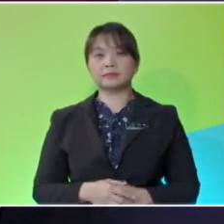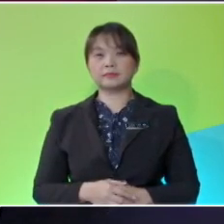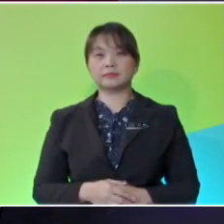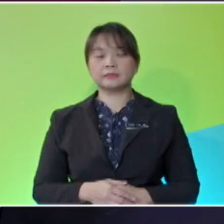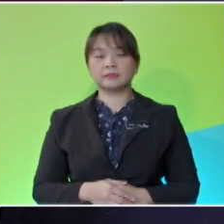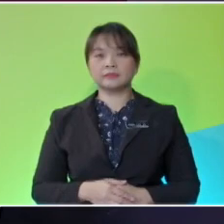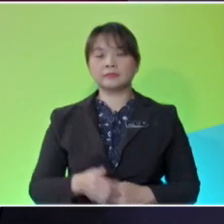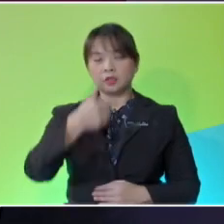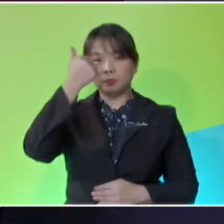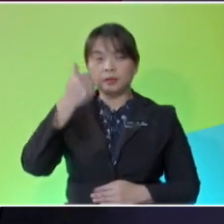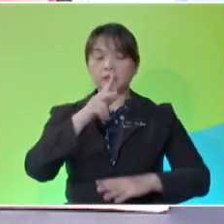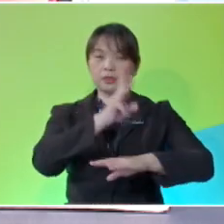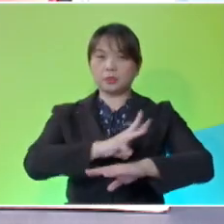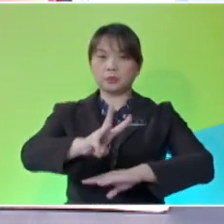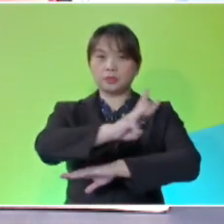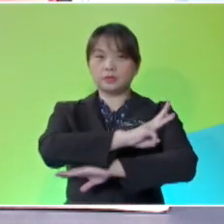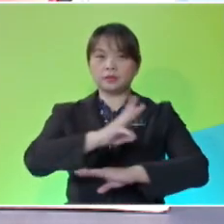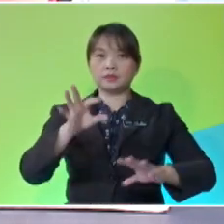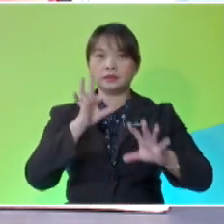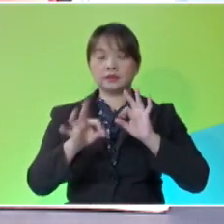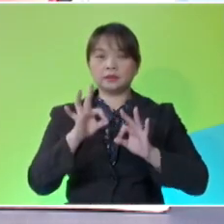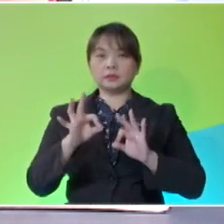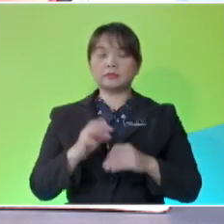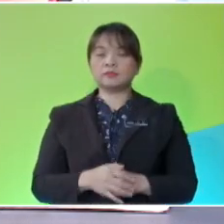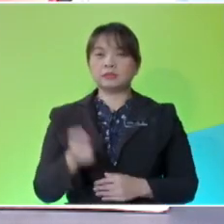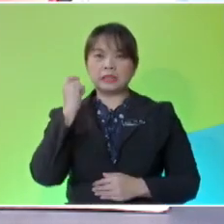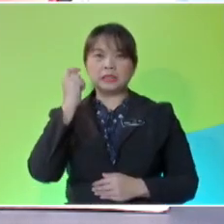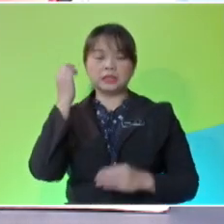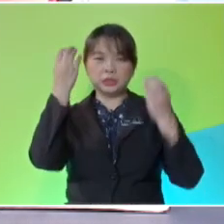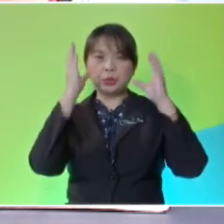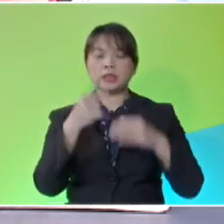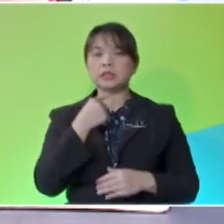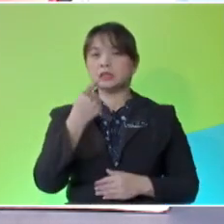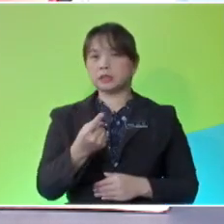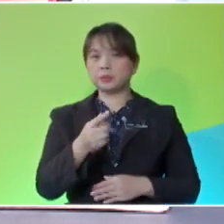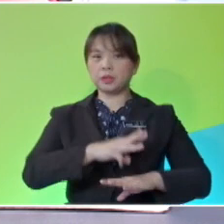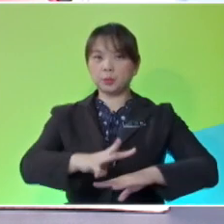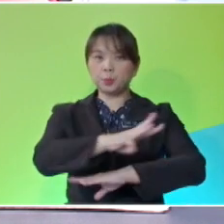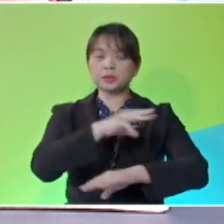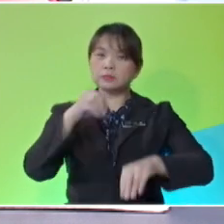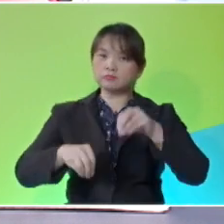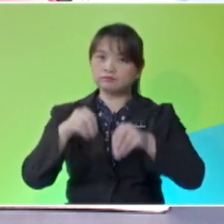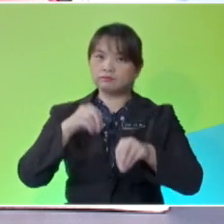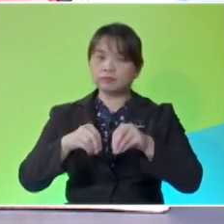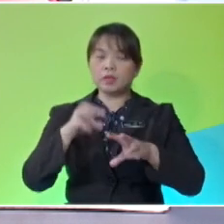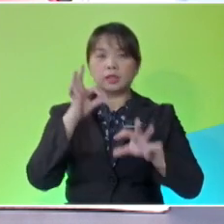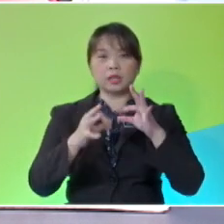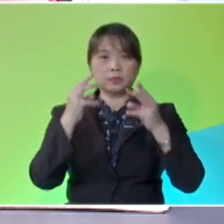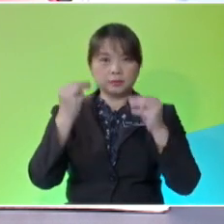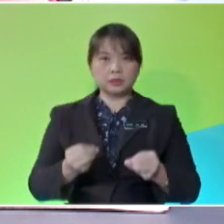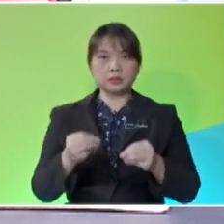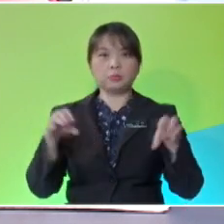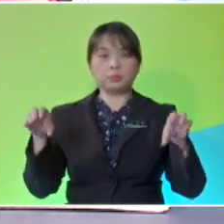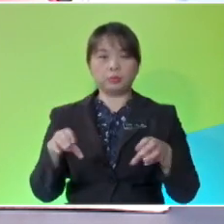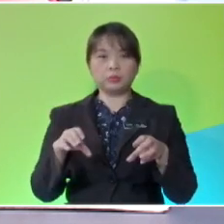kawasan kalau tadi itu pasar petani Kalau mau petanian yang manusia betul